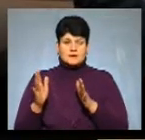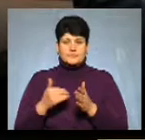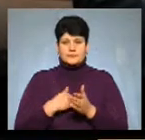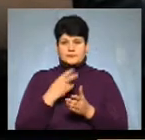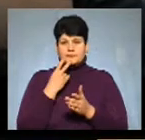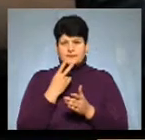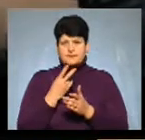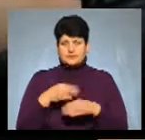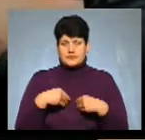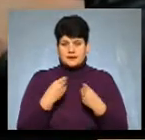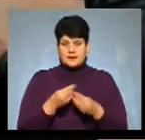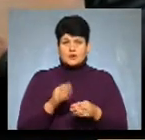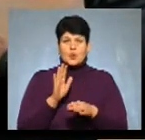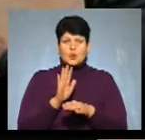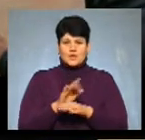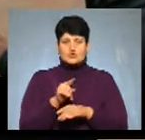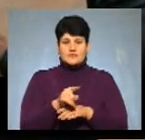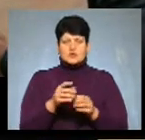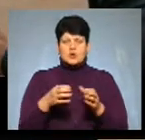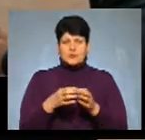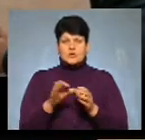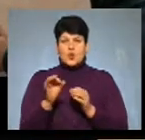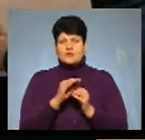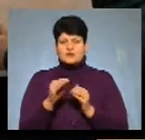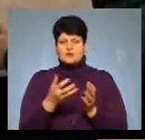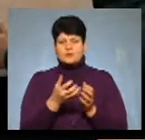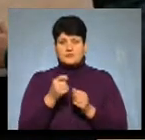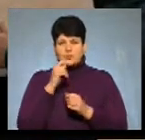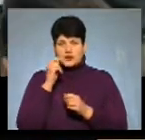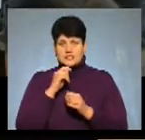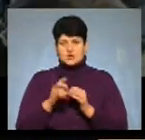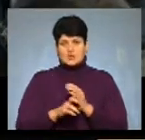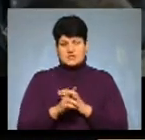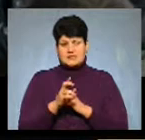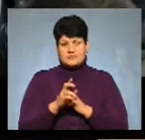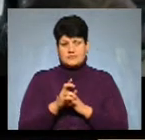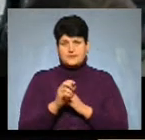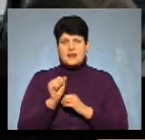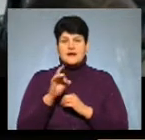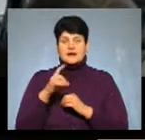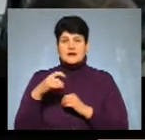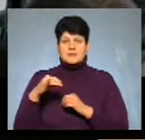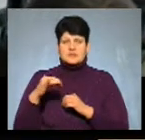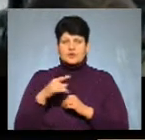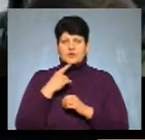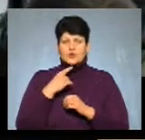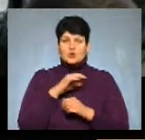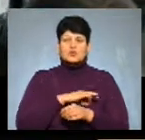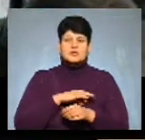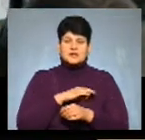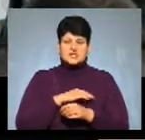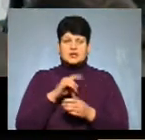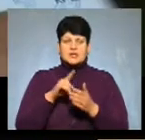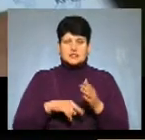цей указ, те, що громада вже ваша офіційно приймається в Українську церкву. Архієпископ Нестор каже, юридична релігійна